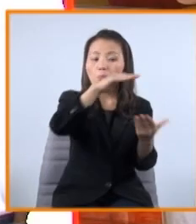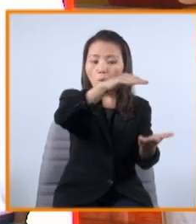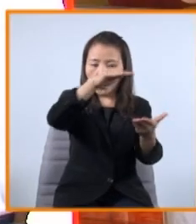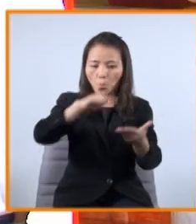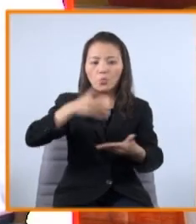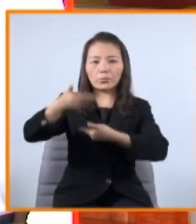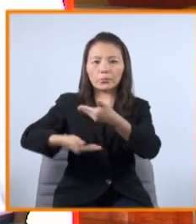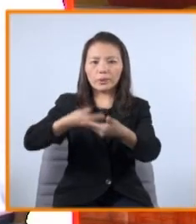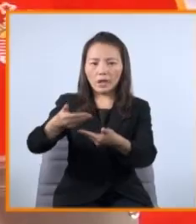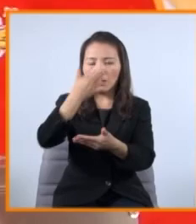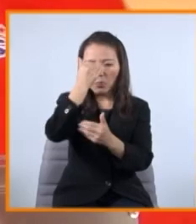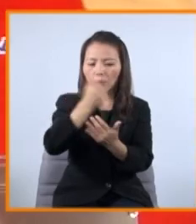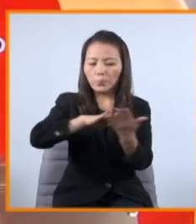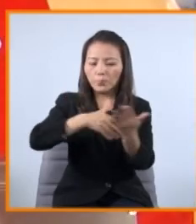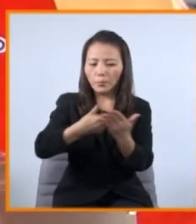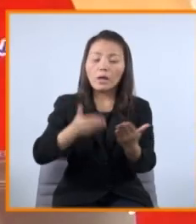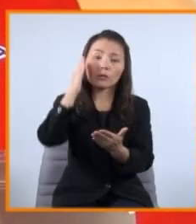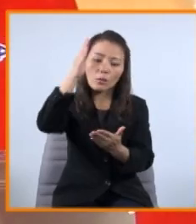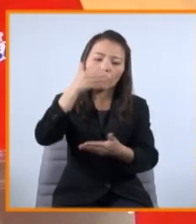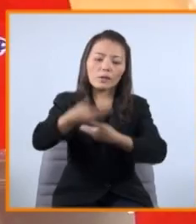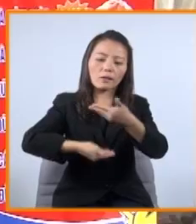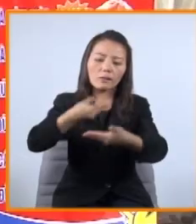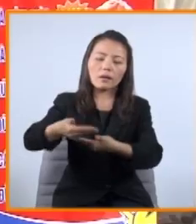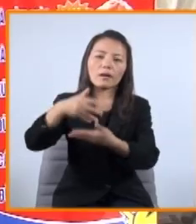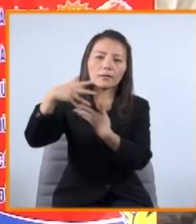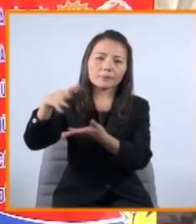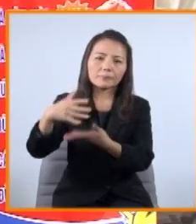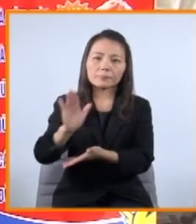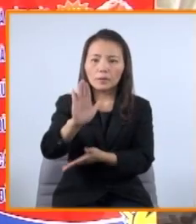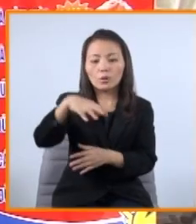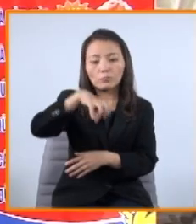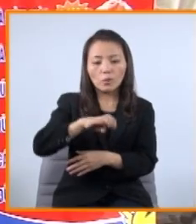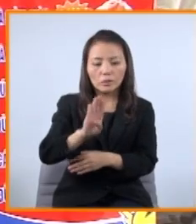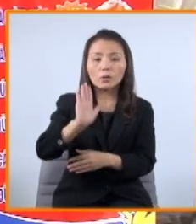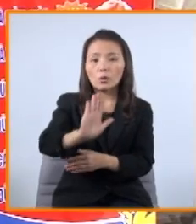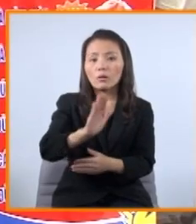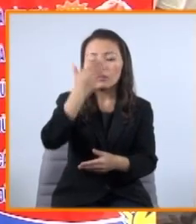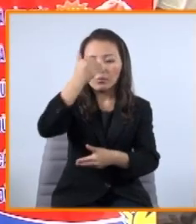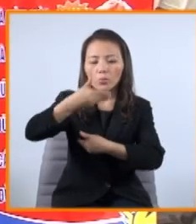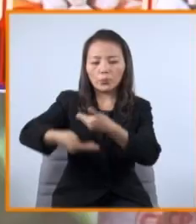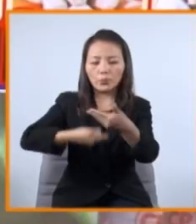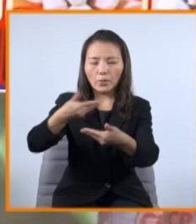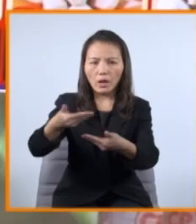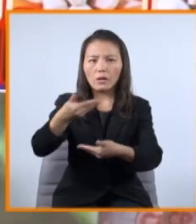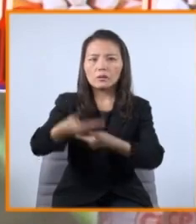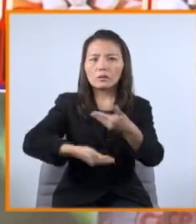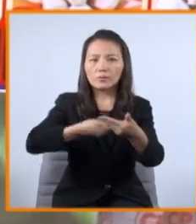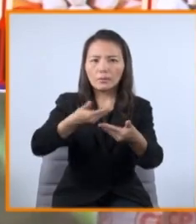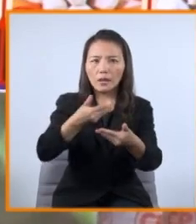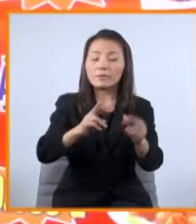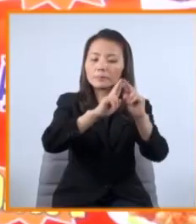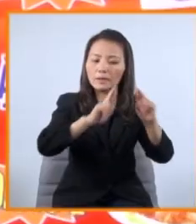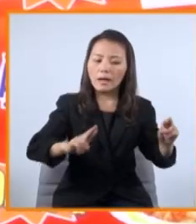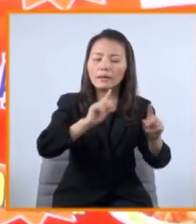รูปซึ่งเป็นกลยุทธ์ในการกระจายสินค้าอาหารสำเร็จรูปของบริษัทนอกเหนือจากการจำหน่ายสินค้าผ่านช่องทางห้างค้า